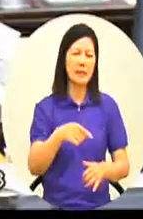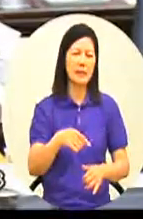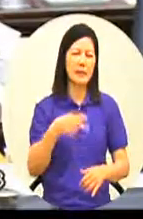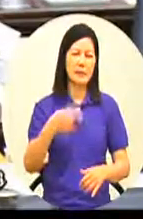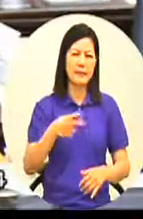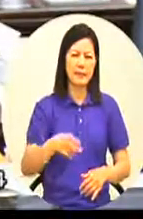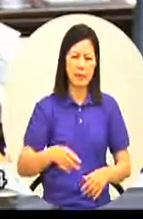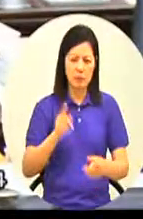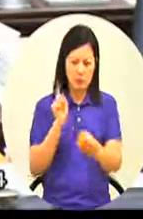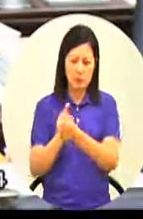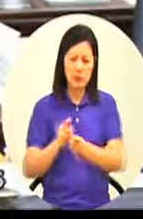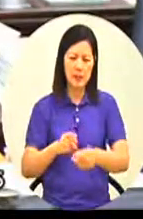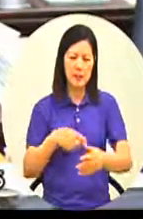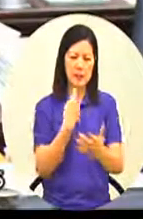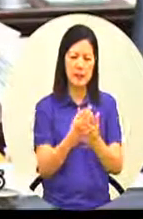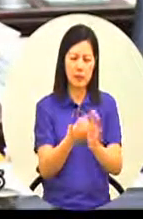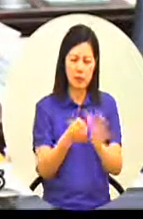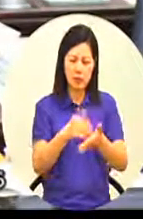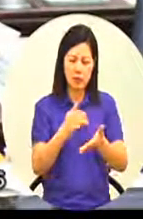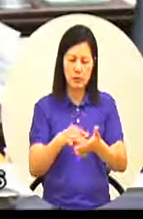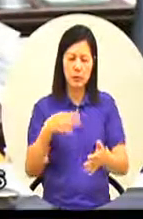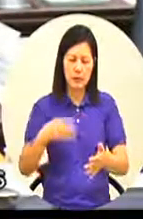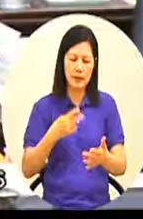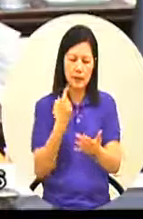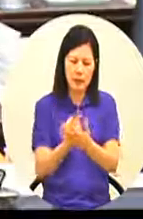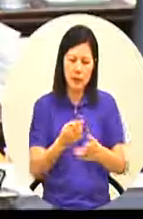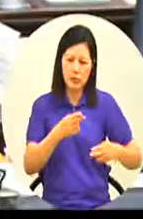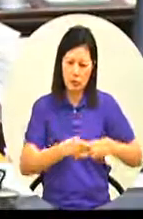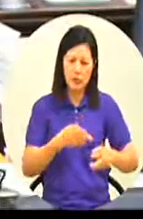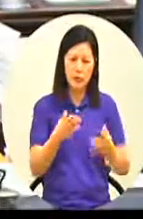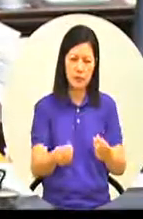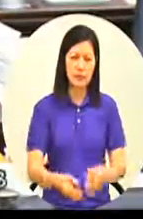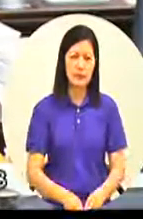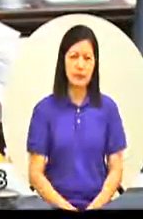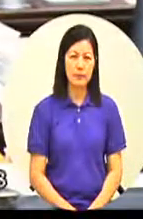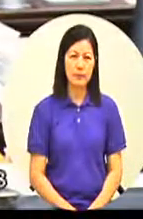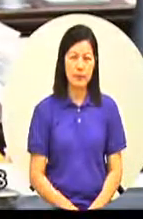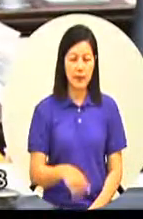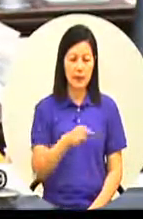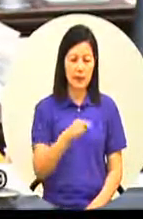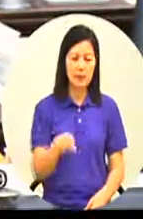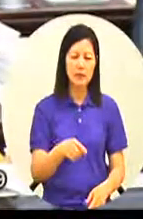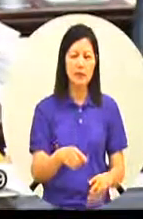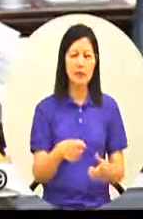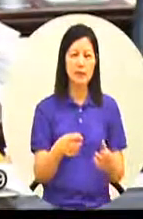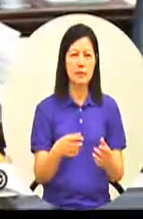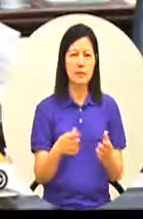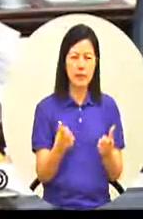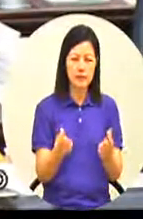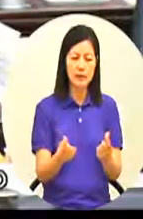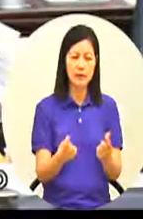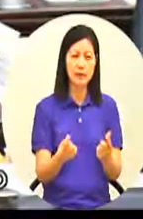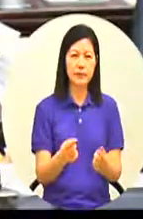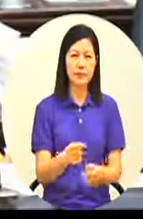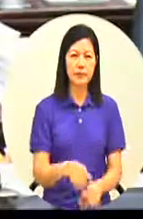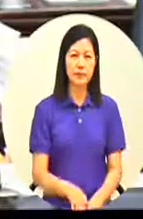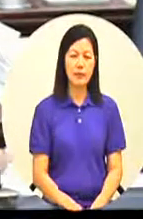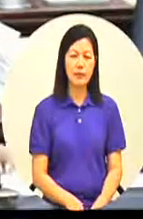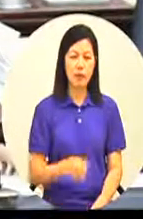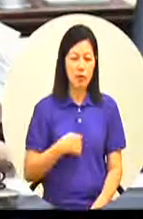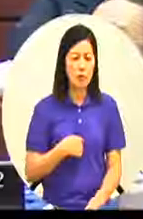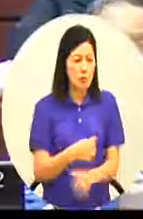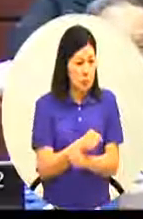这个参与式预算愿意来参与的这个过程嘛。我想它是一体两面的嘛，这个我们要怎么去拿捏？ 我们很小